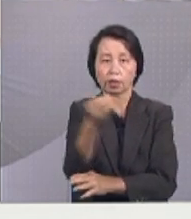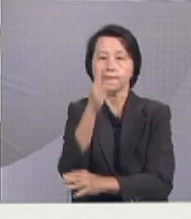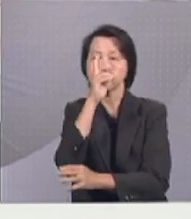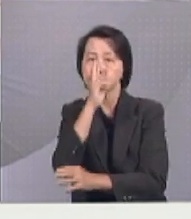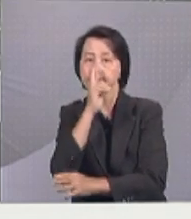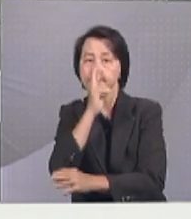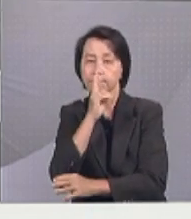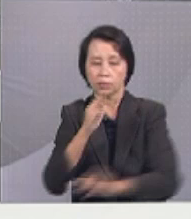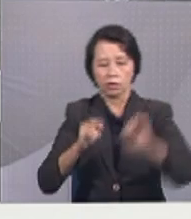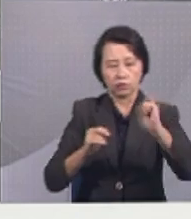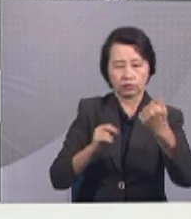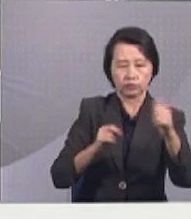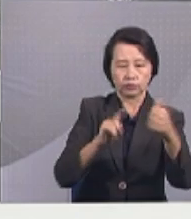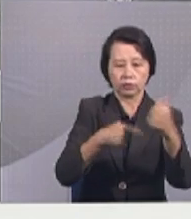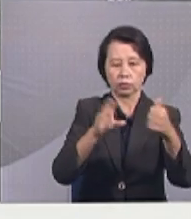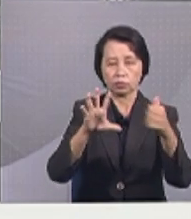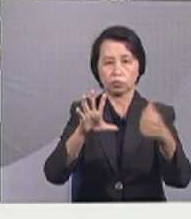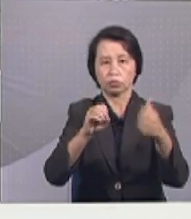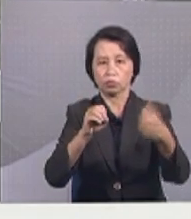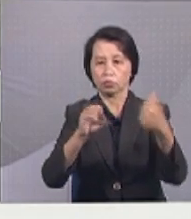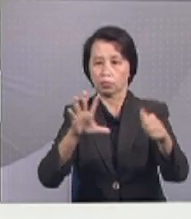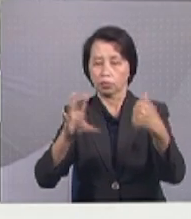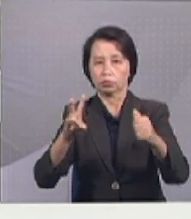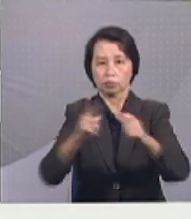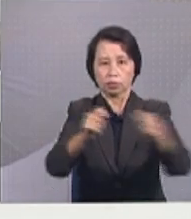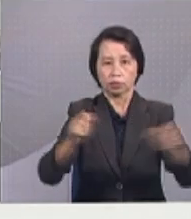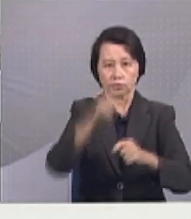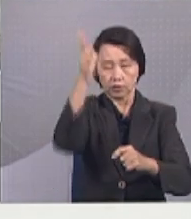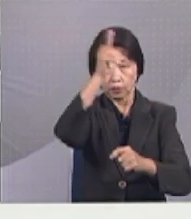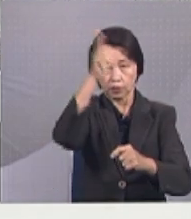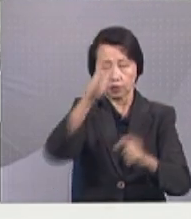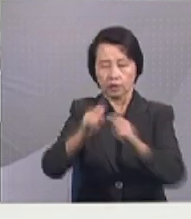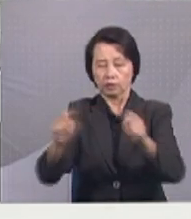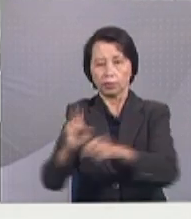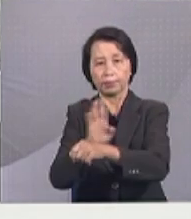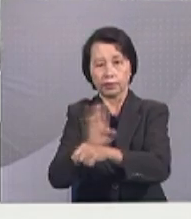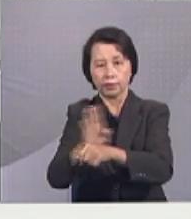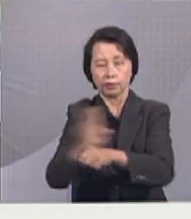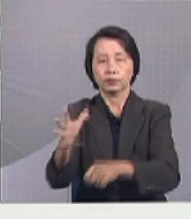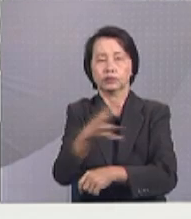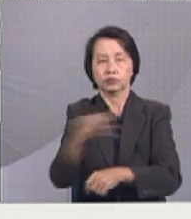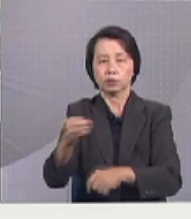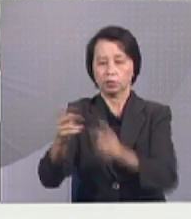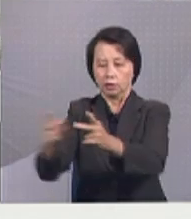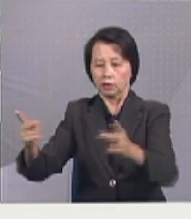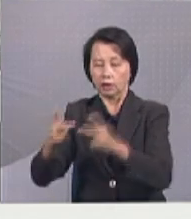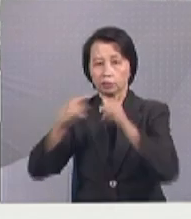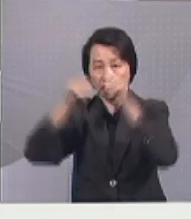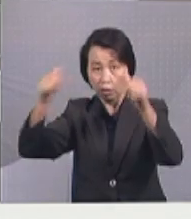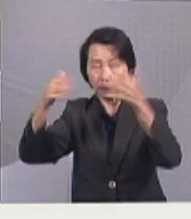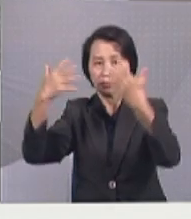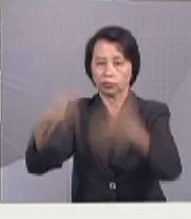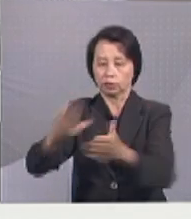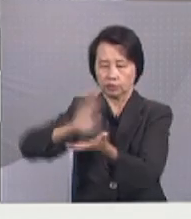Sebanyak 10,057 premis kerajaan, premis perniagaan dan kawasan awam